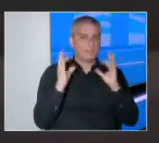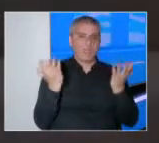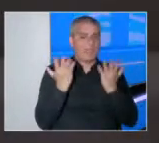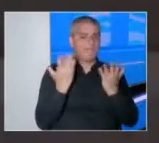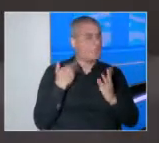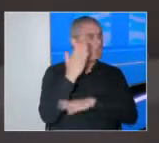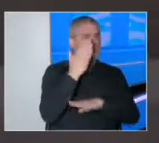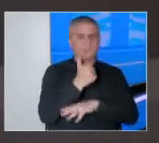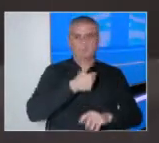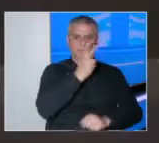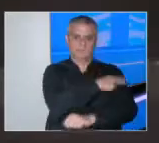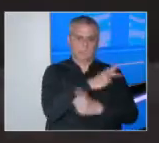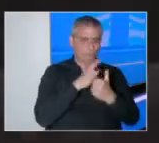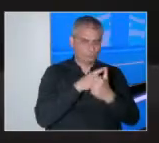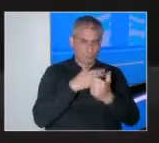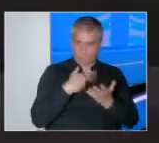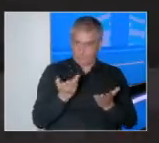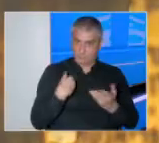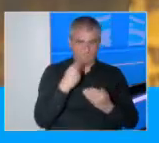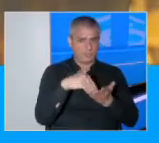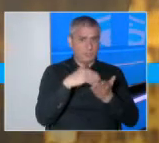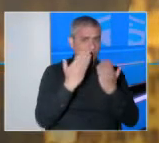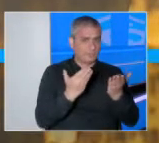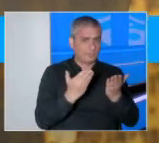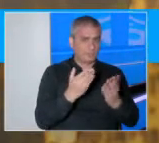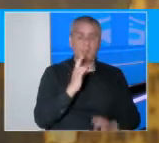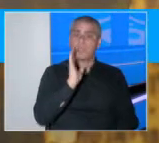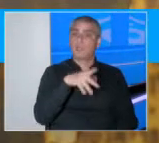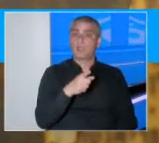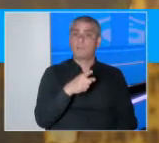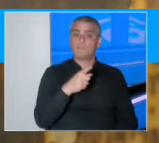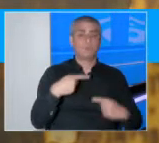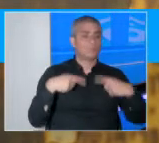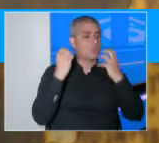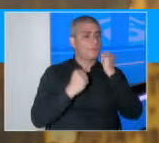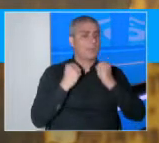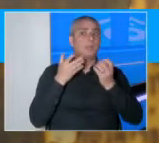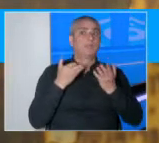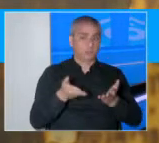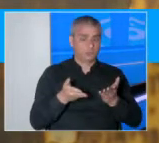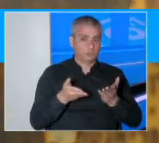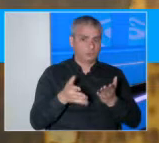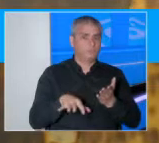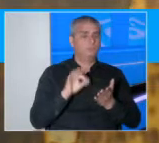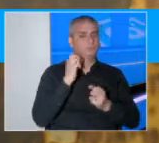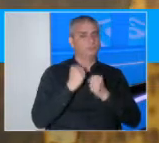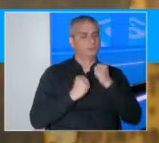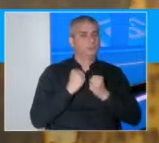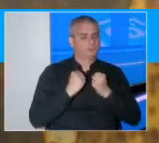לא פניתי? לשר המשטרה. אתם רוצים תכתובת, אני אעביר לכם. כן, גם ביום הקשה הזה מתגלים